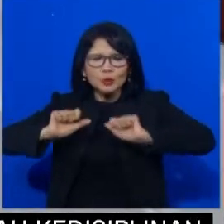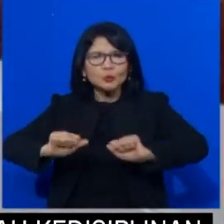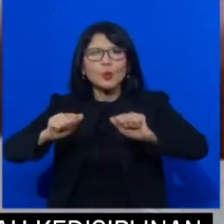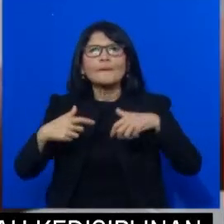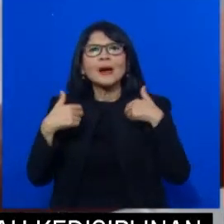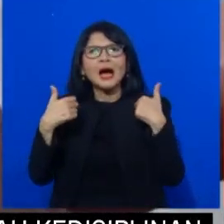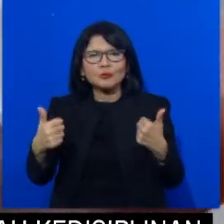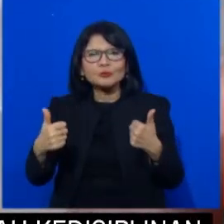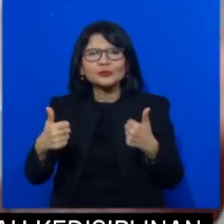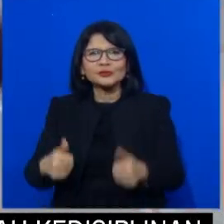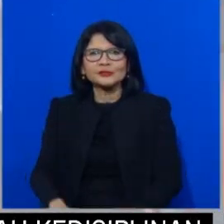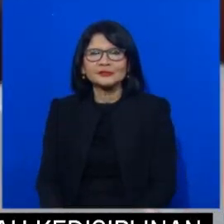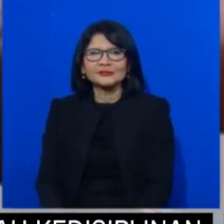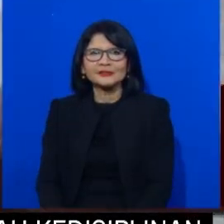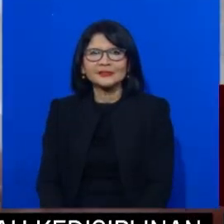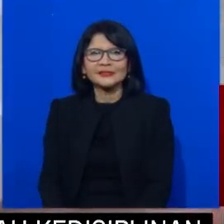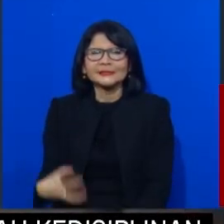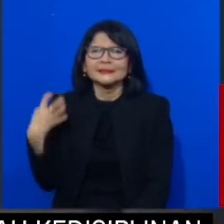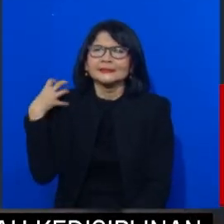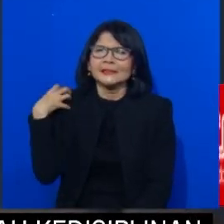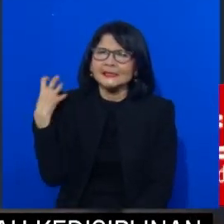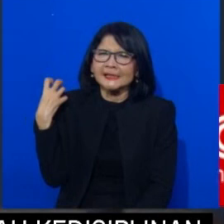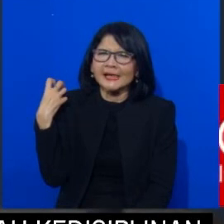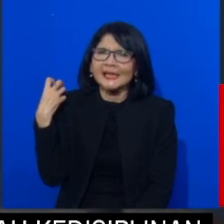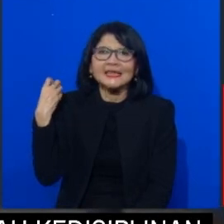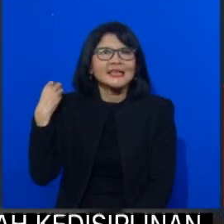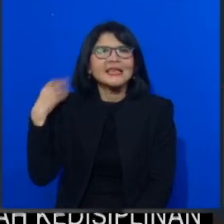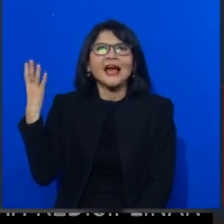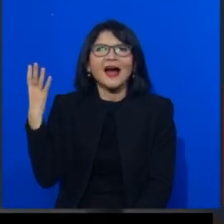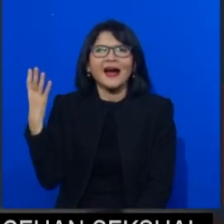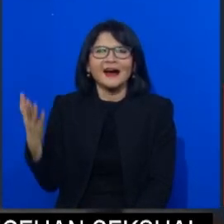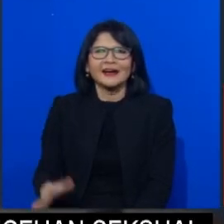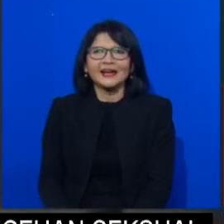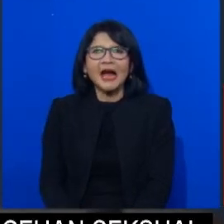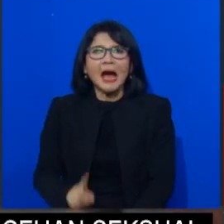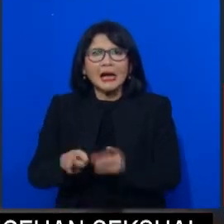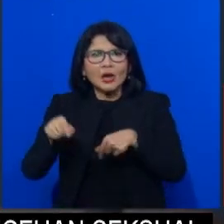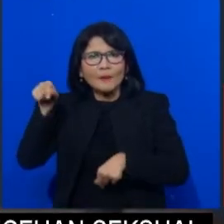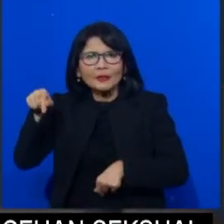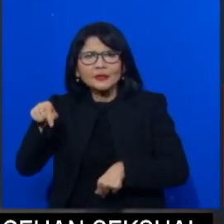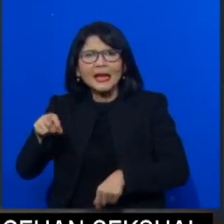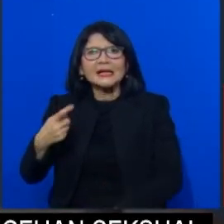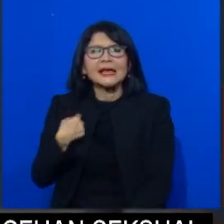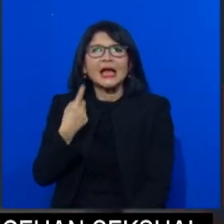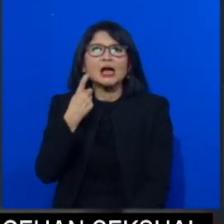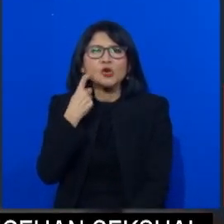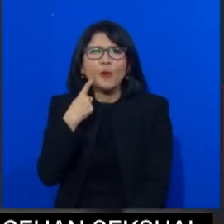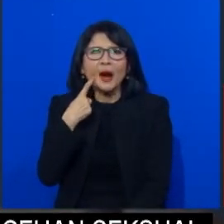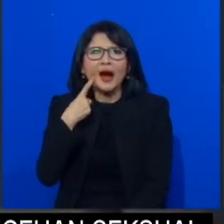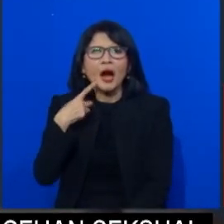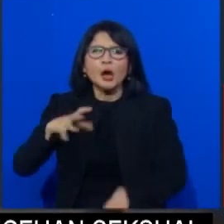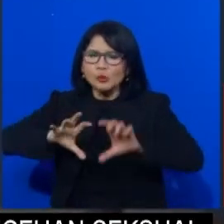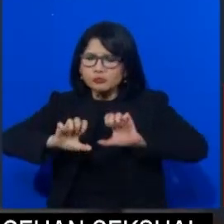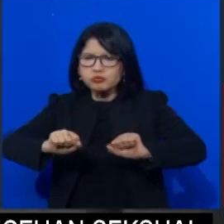pernah nyoba juga sama orang lain. Ada bekas pijitannya itu terasa sakit. Nah, kalau Pak Uju, semenjak saya mencoba, nggak ada rasa sakit